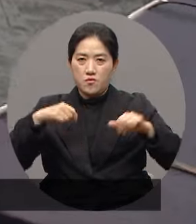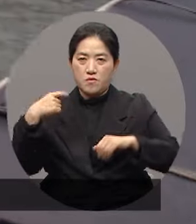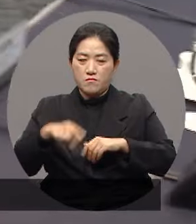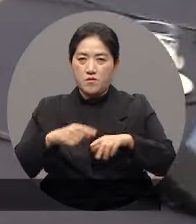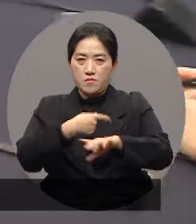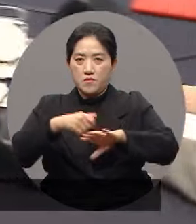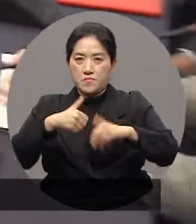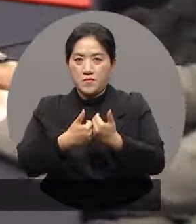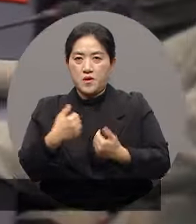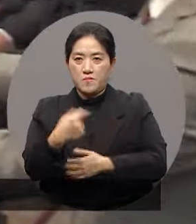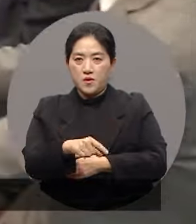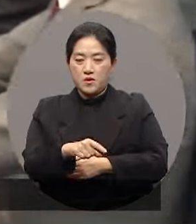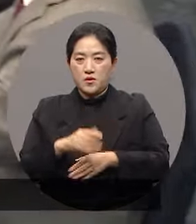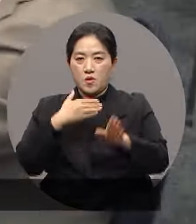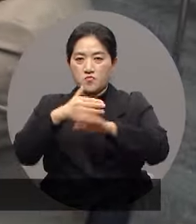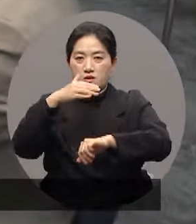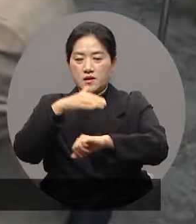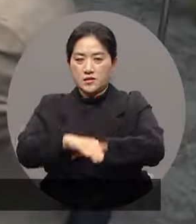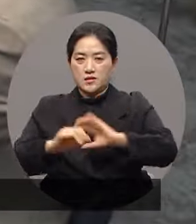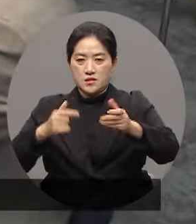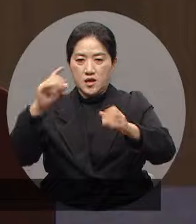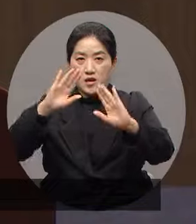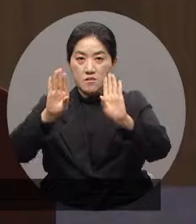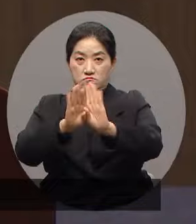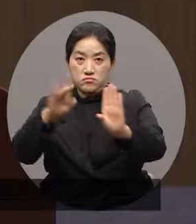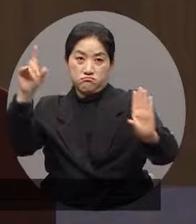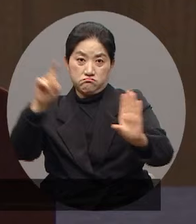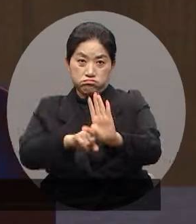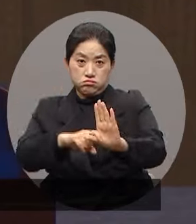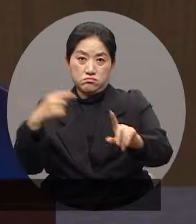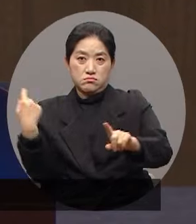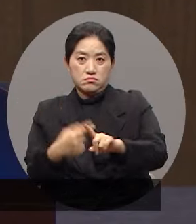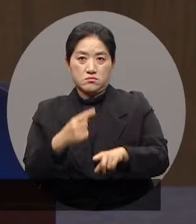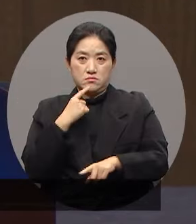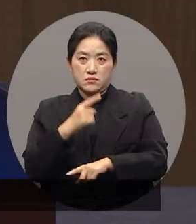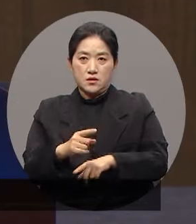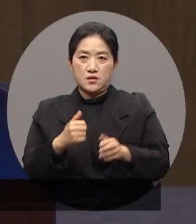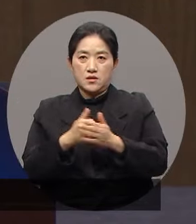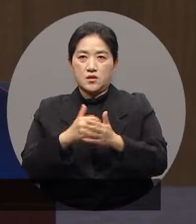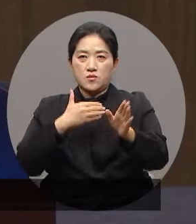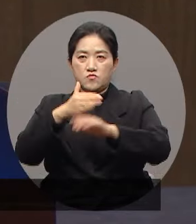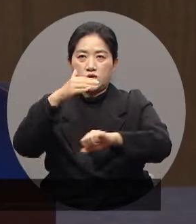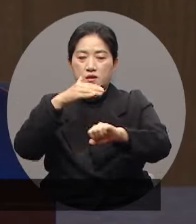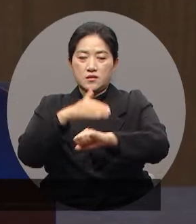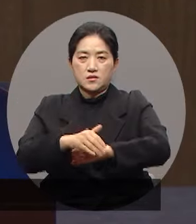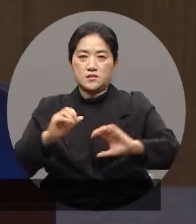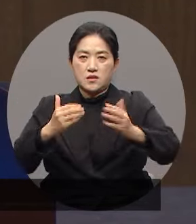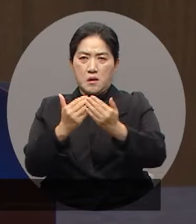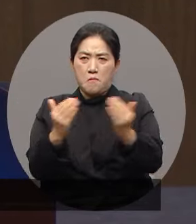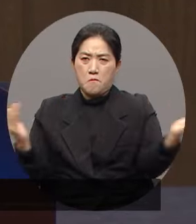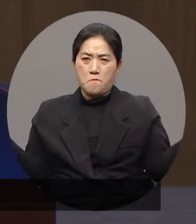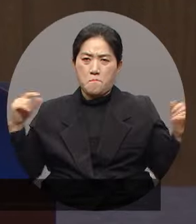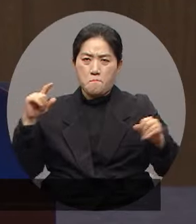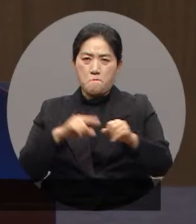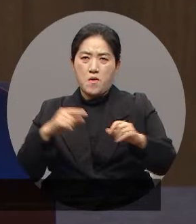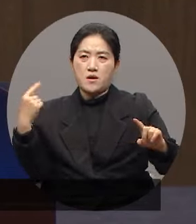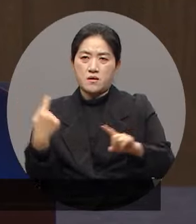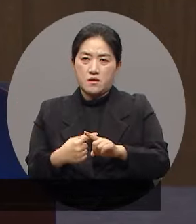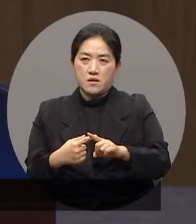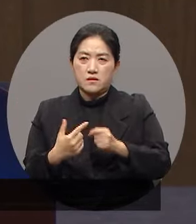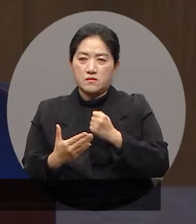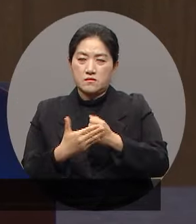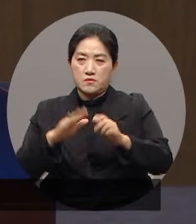이는 북한판 쇄국 정책이라고 규정했습니다. It is a North Korean version of closed door policy.